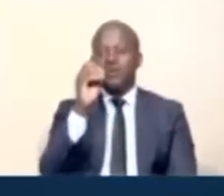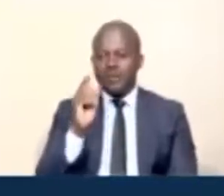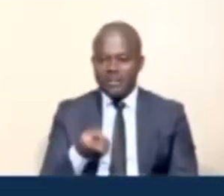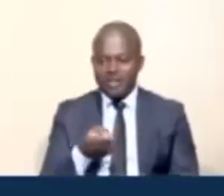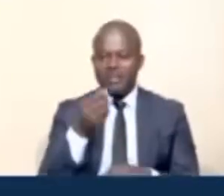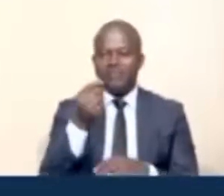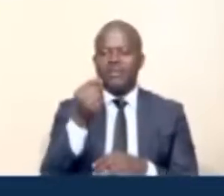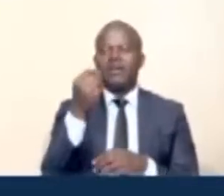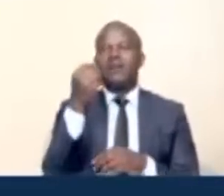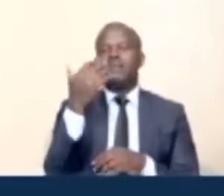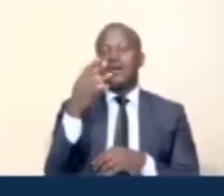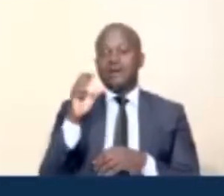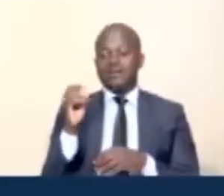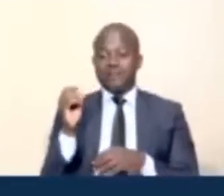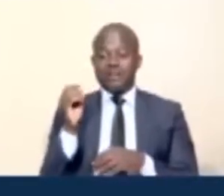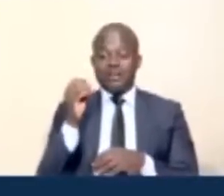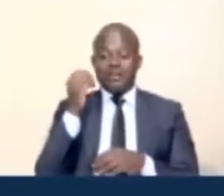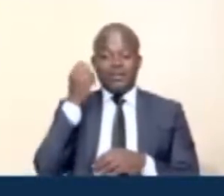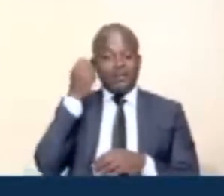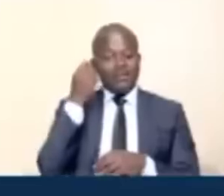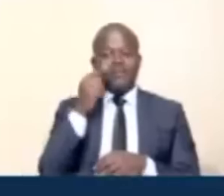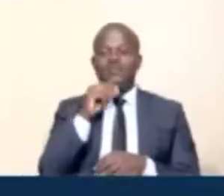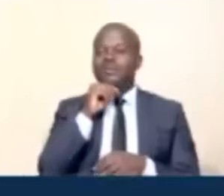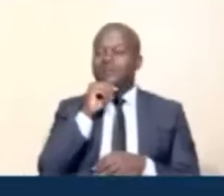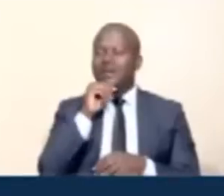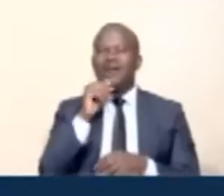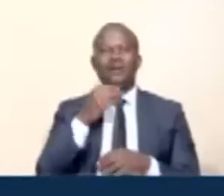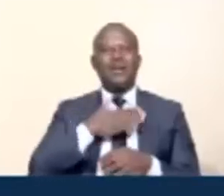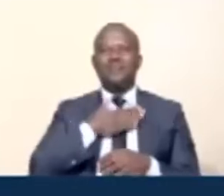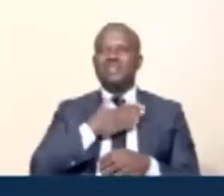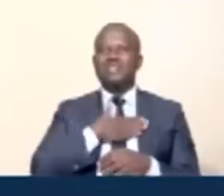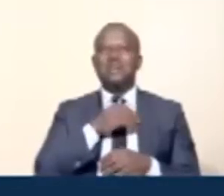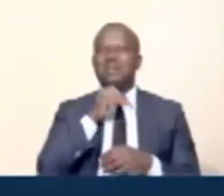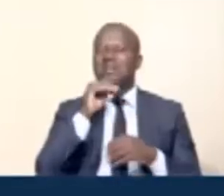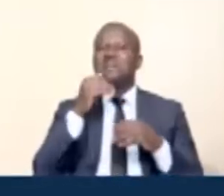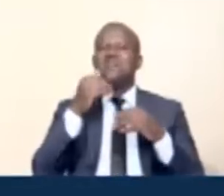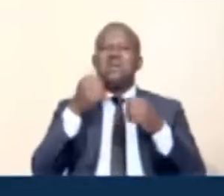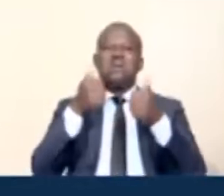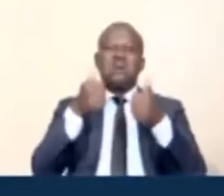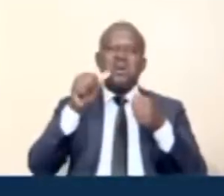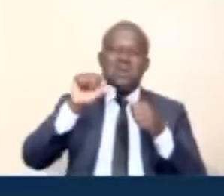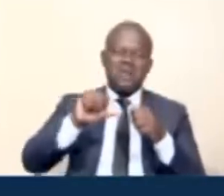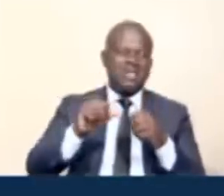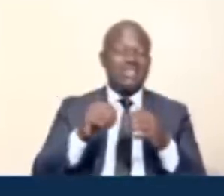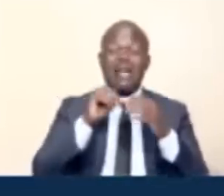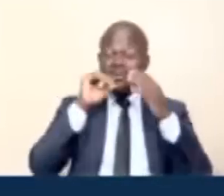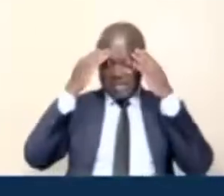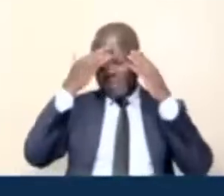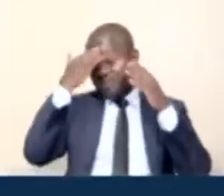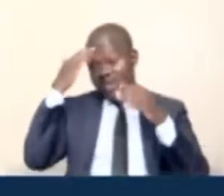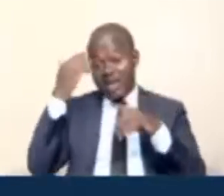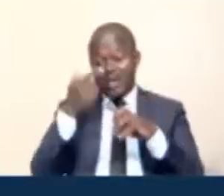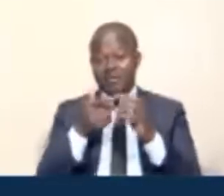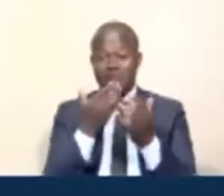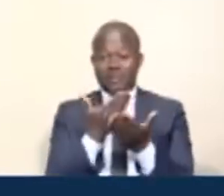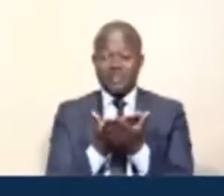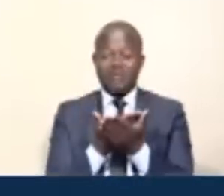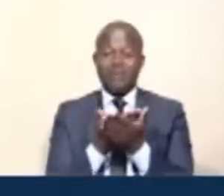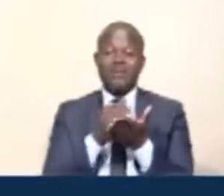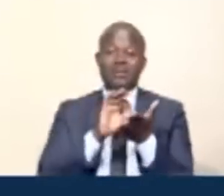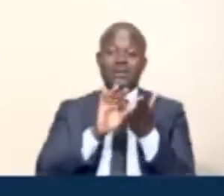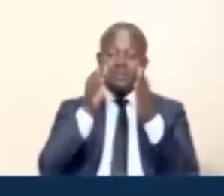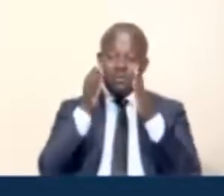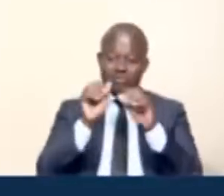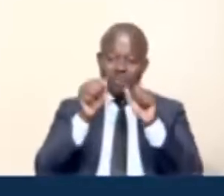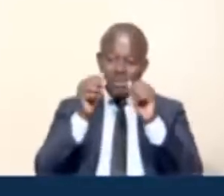n'amafaranga 500. Aho sinabinenga sinanabishima kuko sinzi impamvu yabyo. Ariko amande mudusabire bandikira